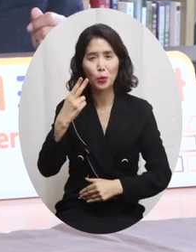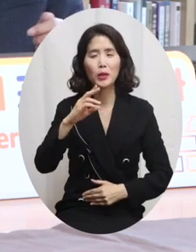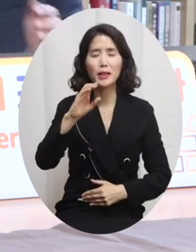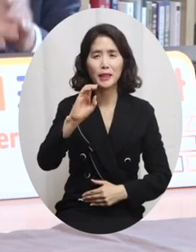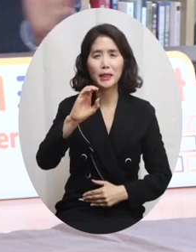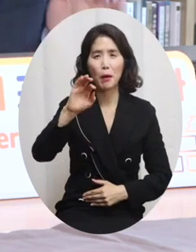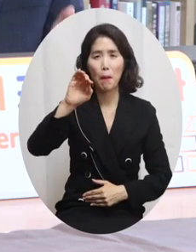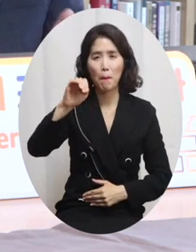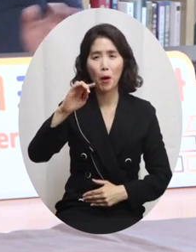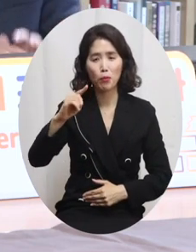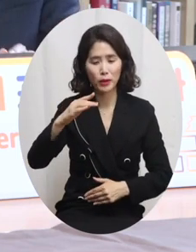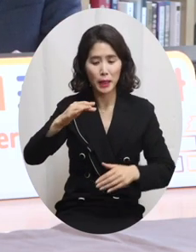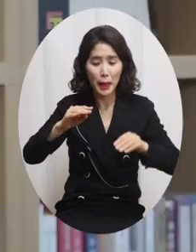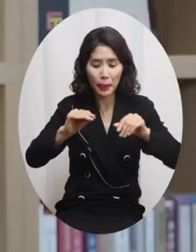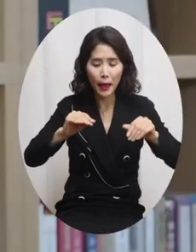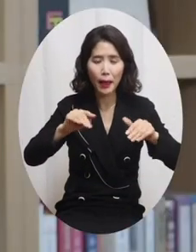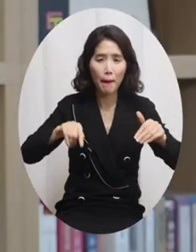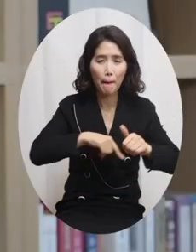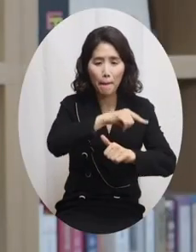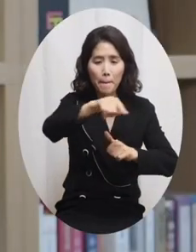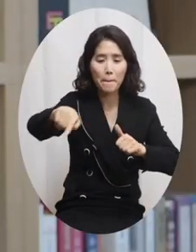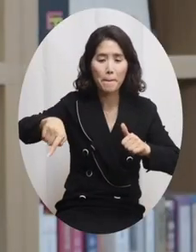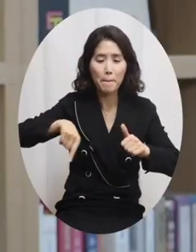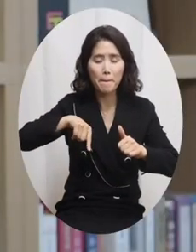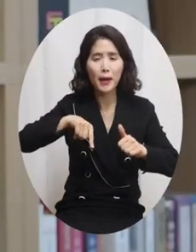그 땅 하나를 미래 용지로 남겨놓고 네.